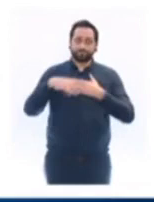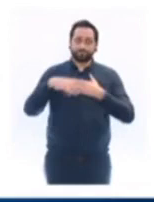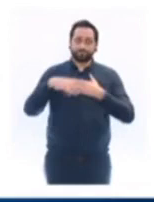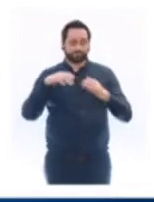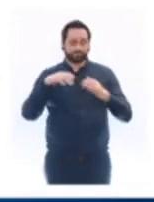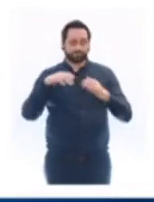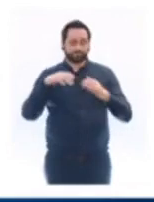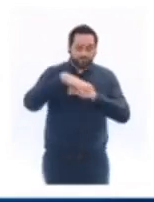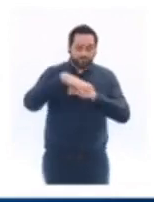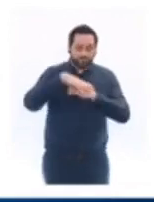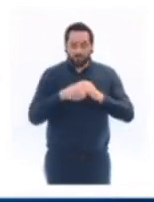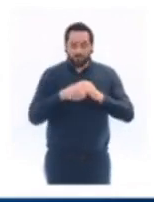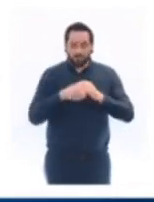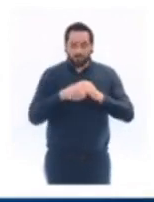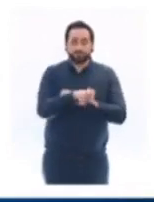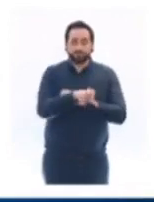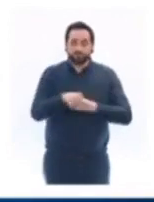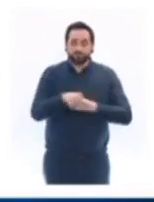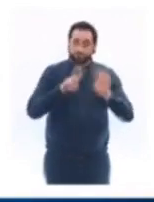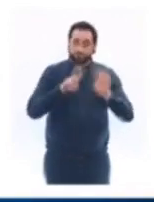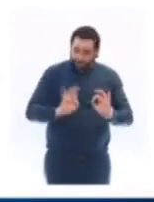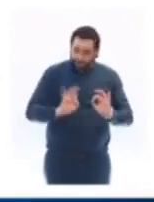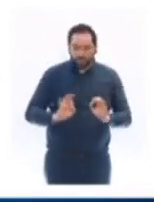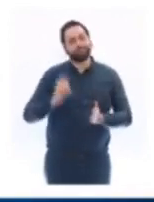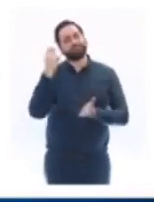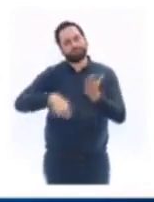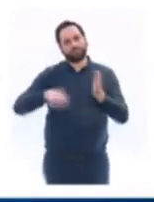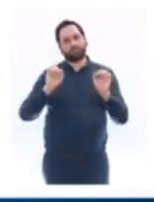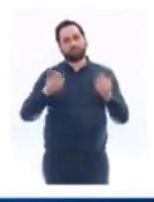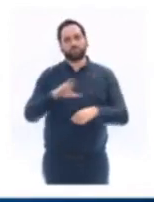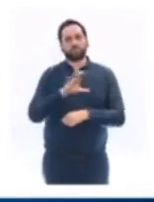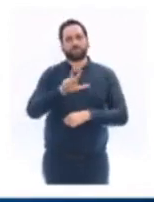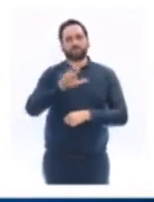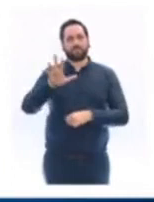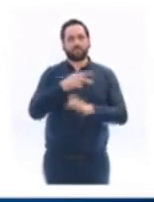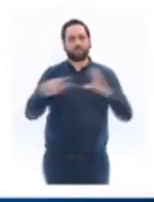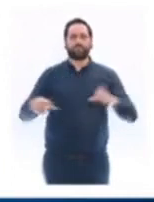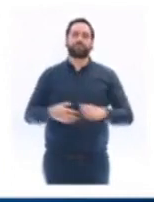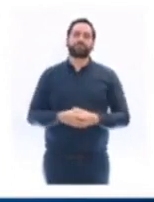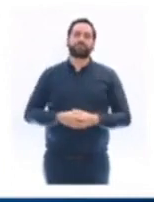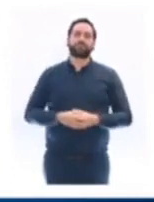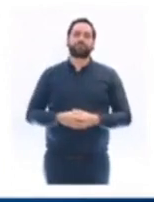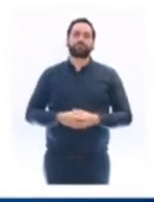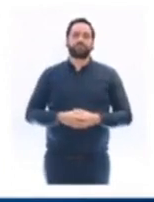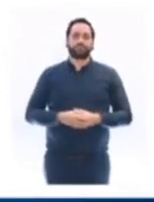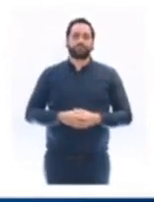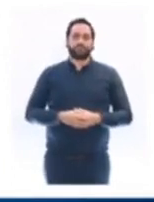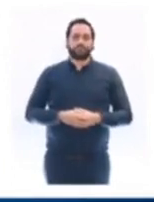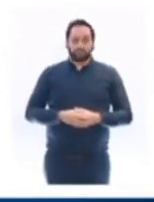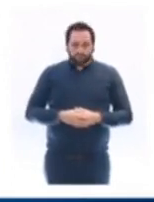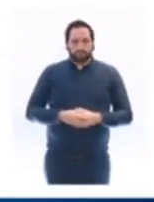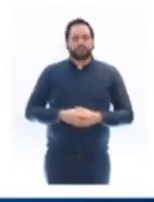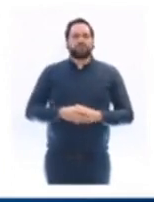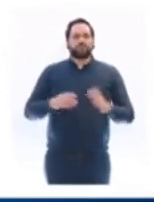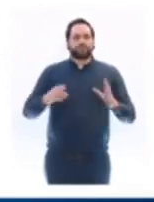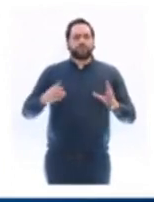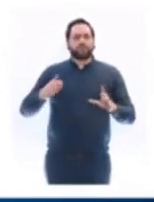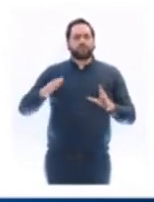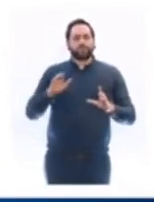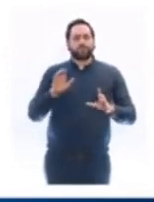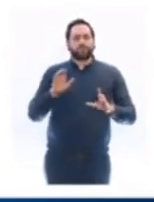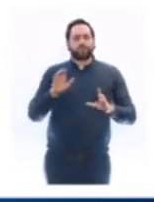domicile. Enfin, concernant nos frontières, les frontières intérieures à l'espace européen demeureront